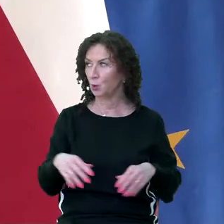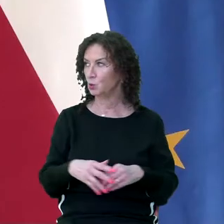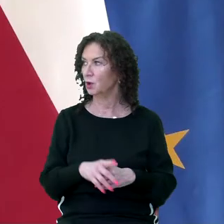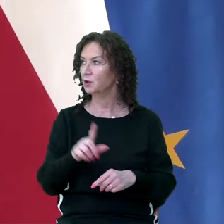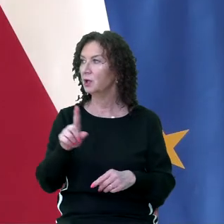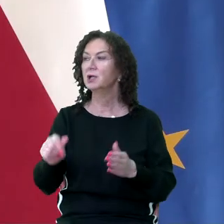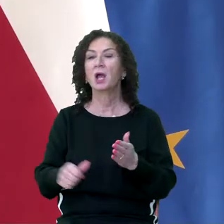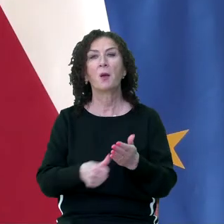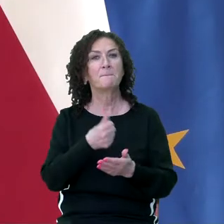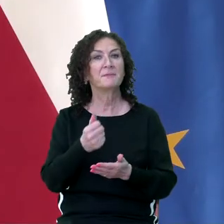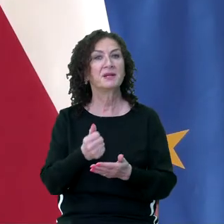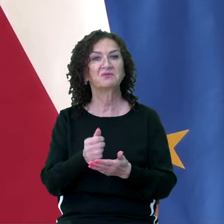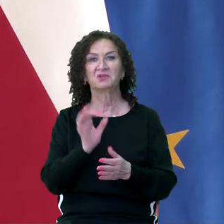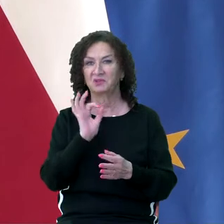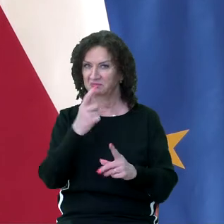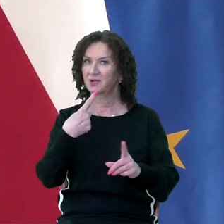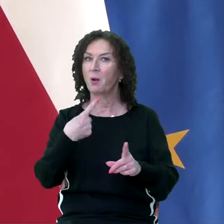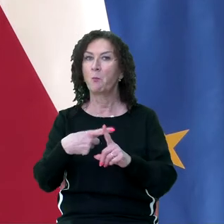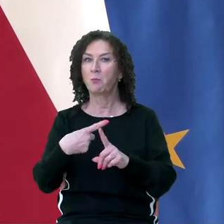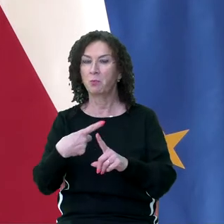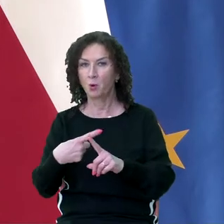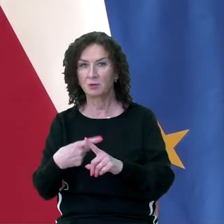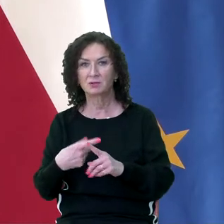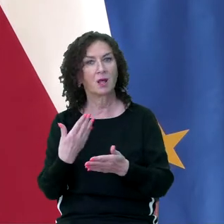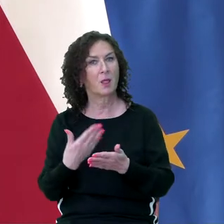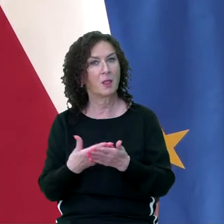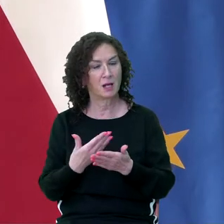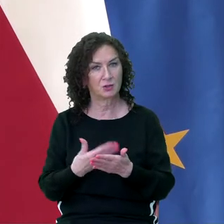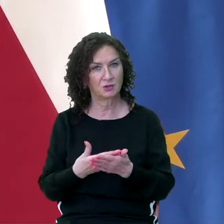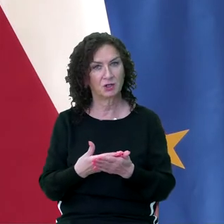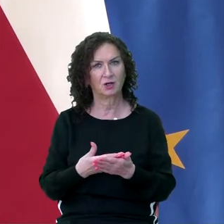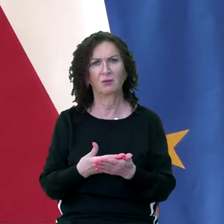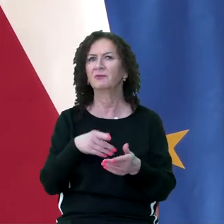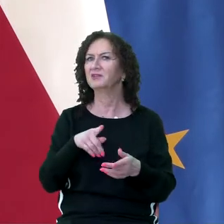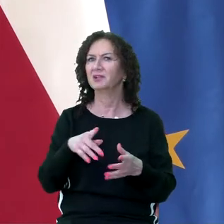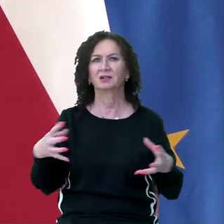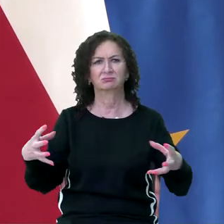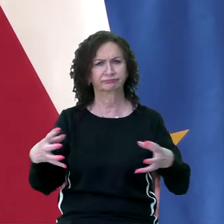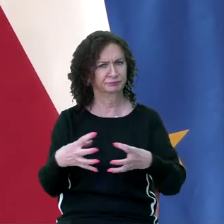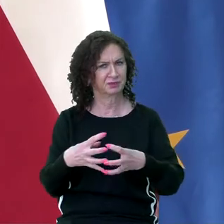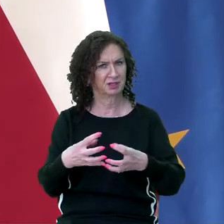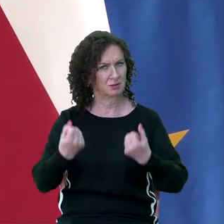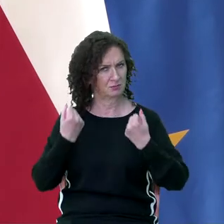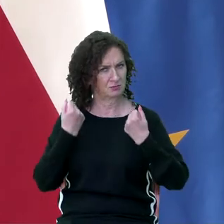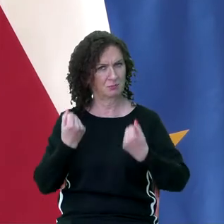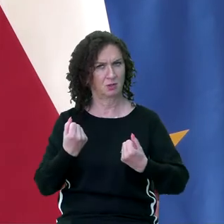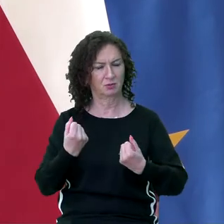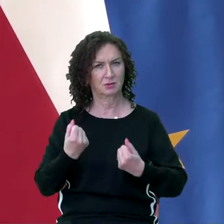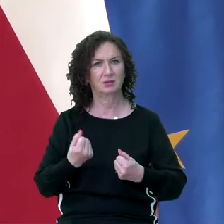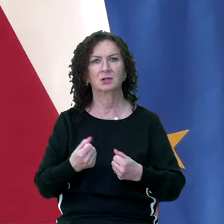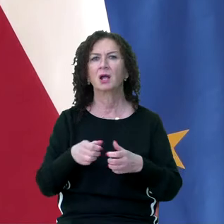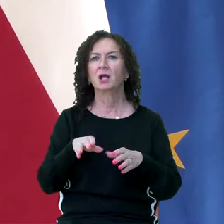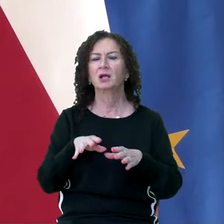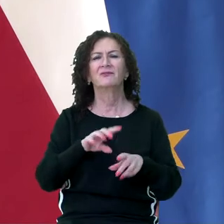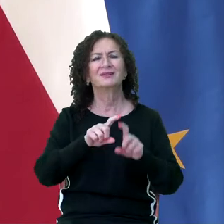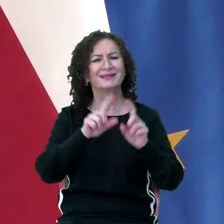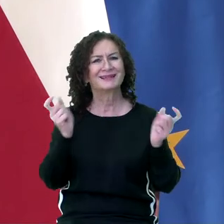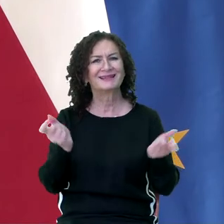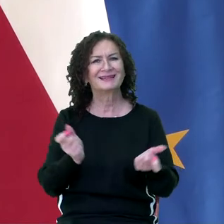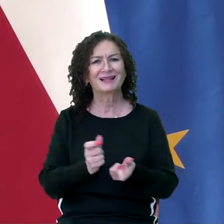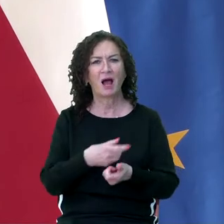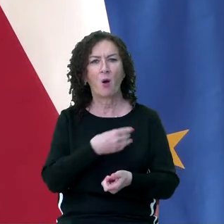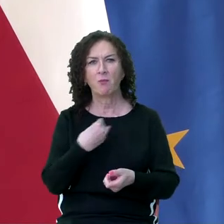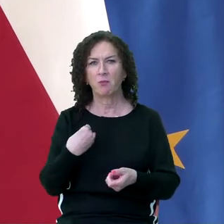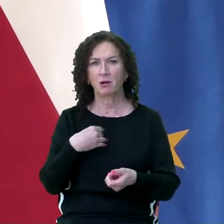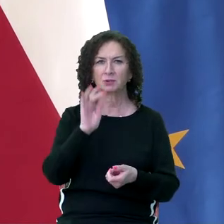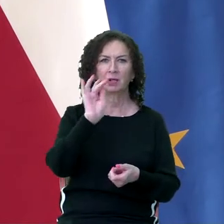zaleta, ponieważ w jedności i tej liczbie jest nasza siła. Mamy sieć w całej Polsce złożoną z ponad